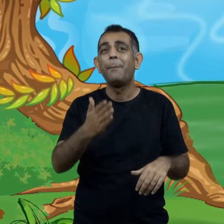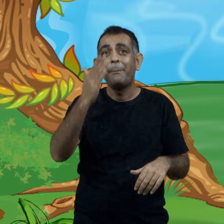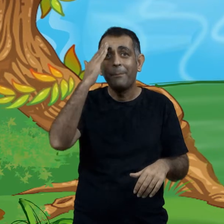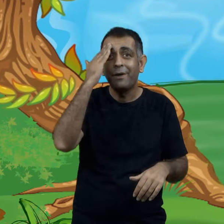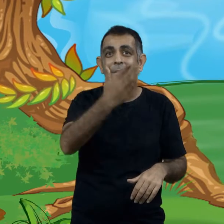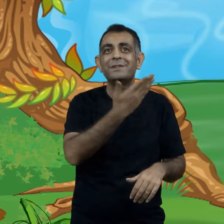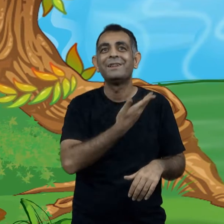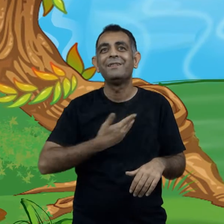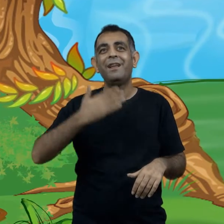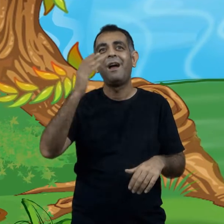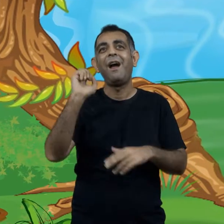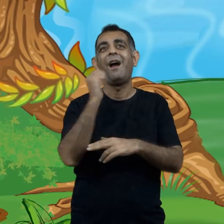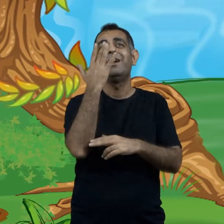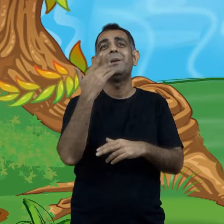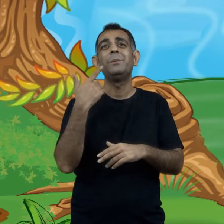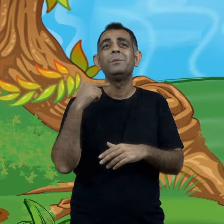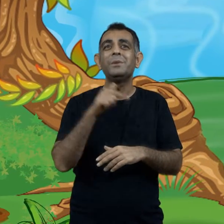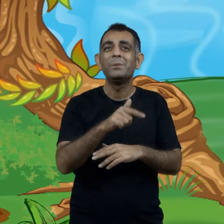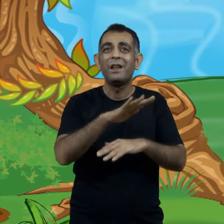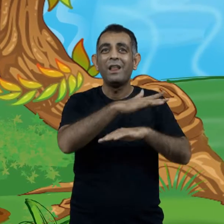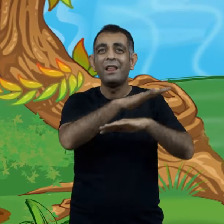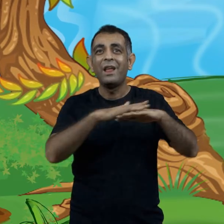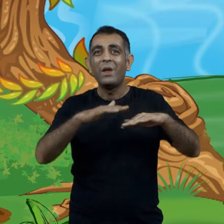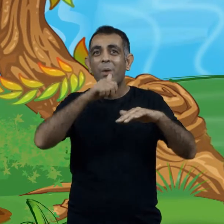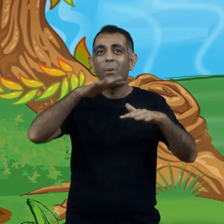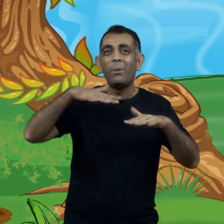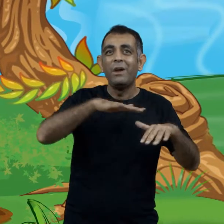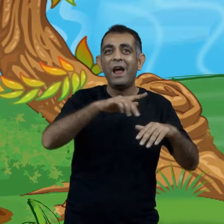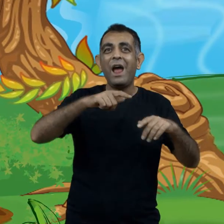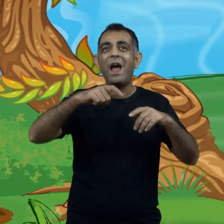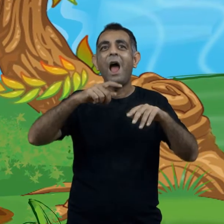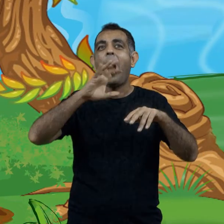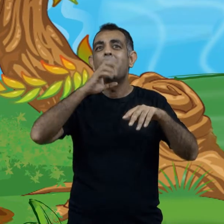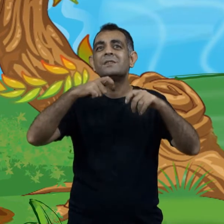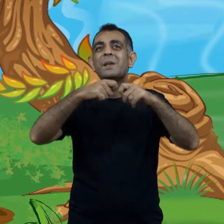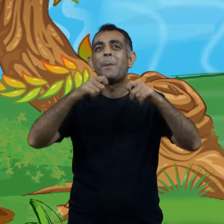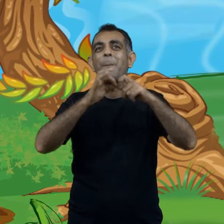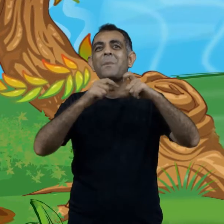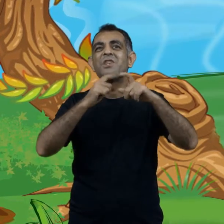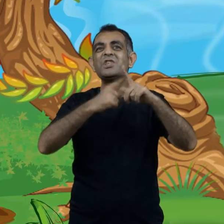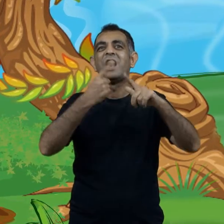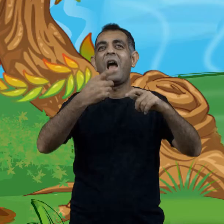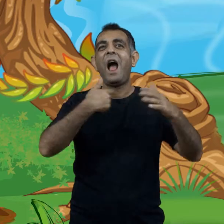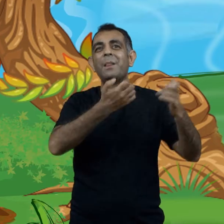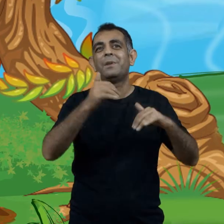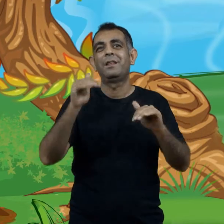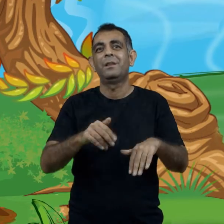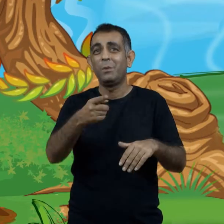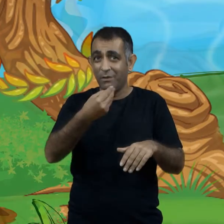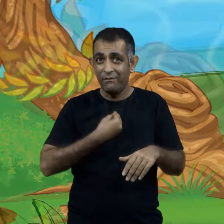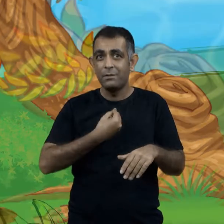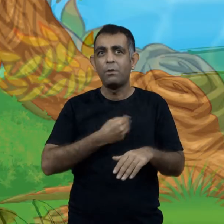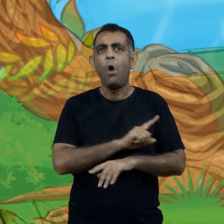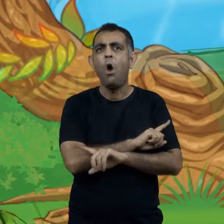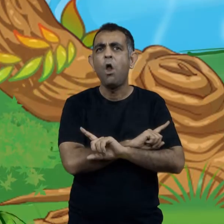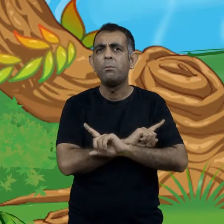arıyorsunuz? Merhaba sevgili ağaç. Biz buraya ters akan çayındaki Amasya bejini almaya geldik. Bize onu